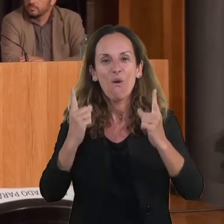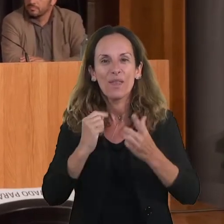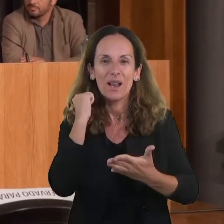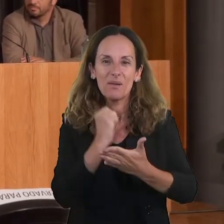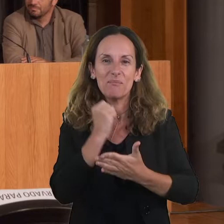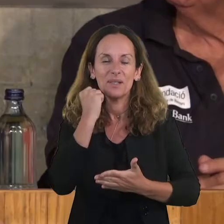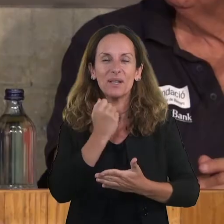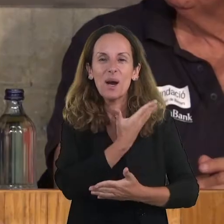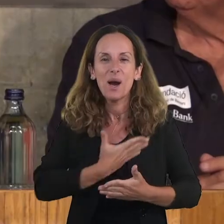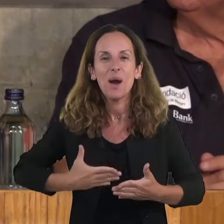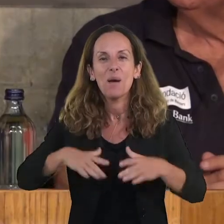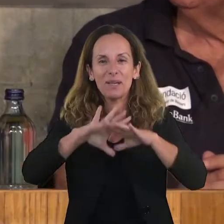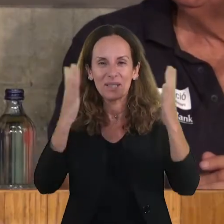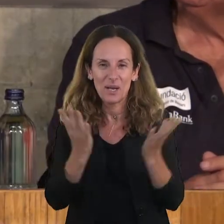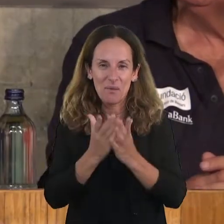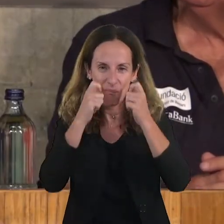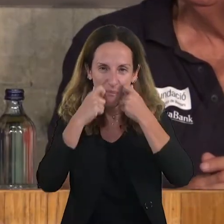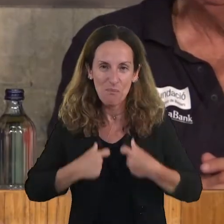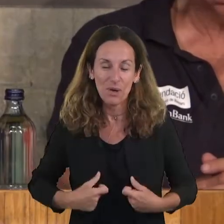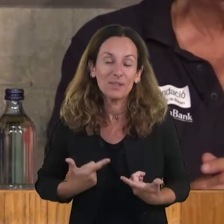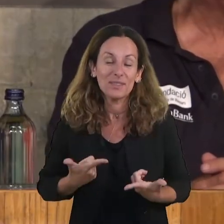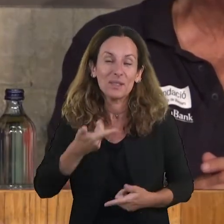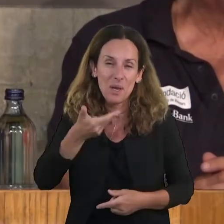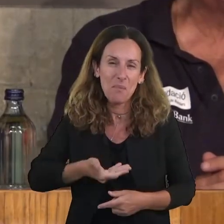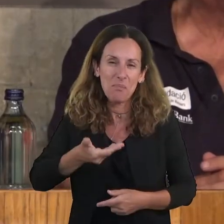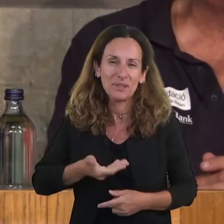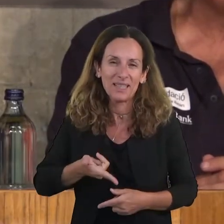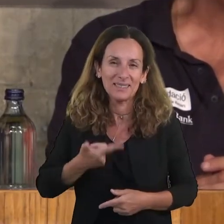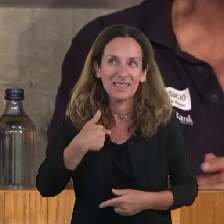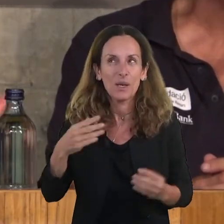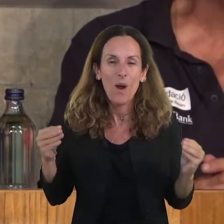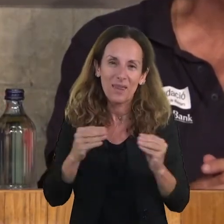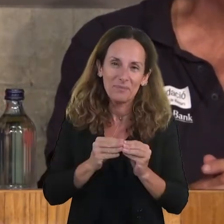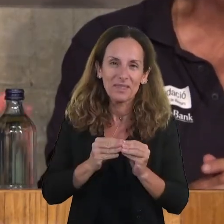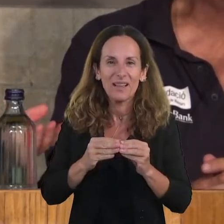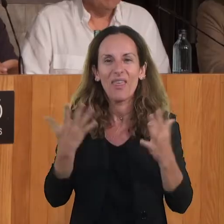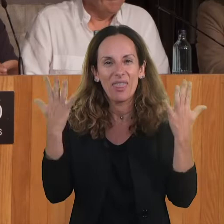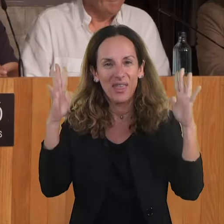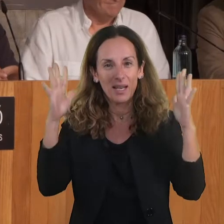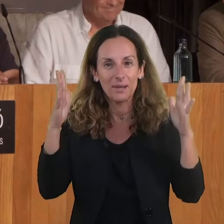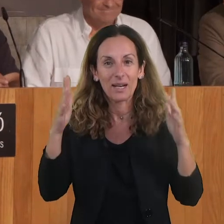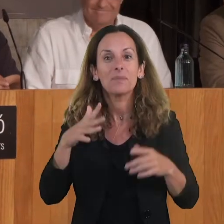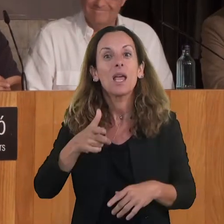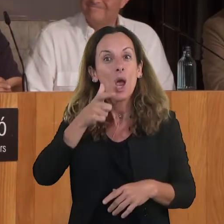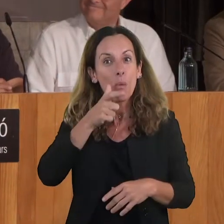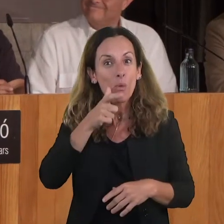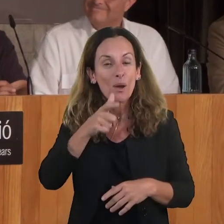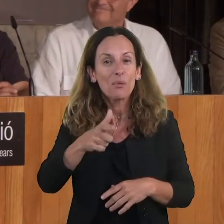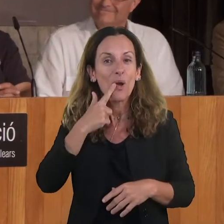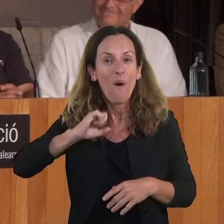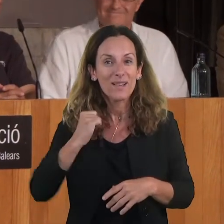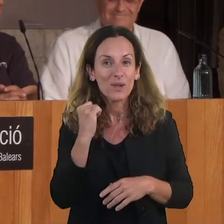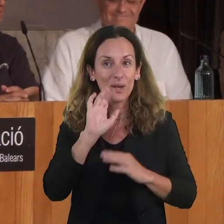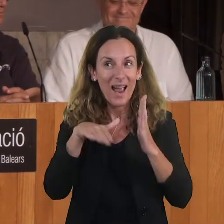també qualcú abans ho havia dit, i també bueno, és una altra festivitat que ens permet també celebrar, i que en el municipi d'Escorca, a Lluc, avui també se